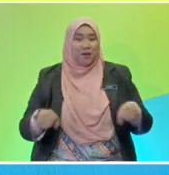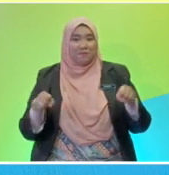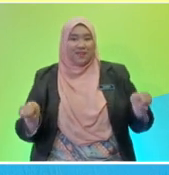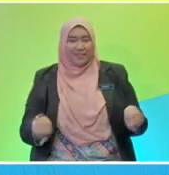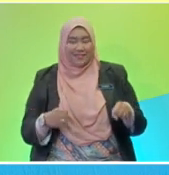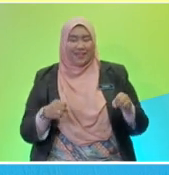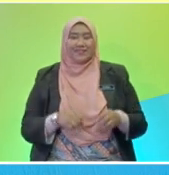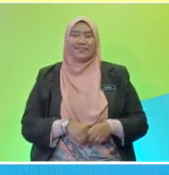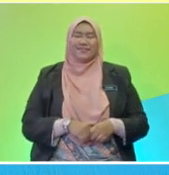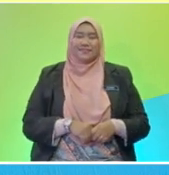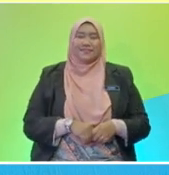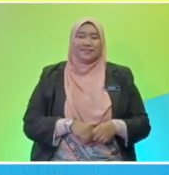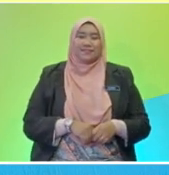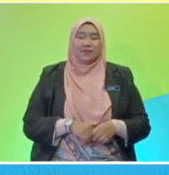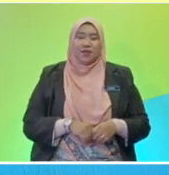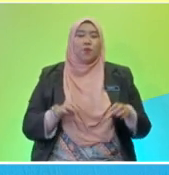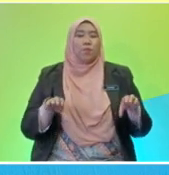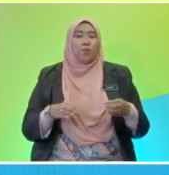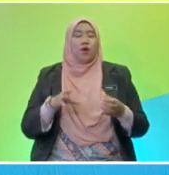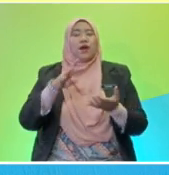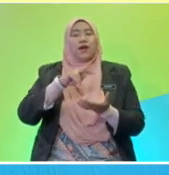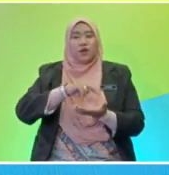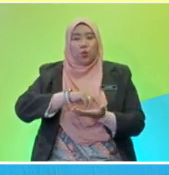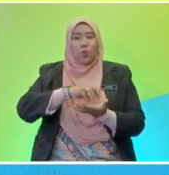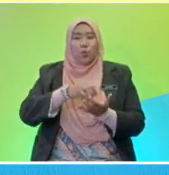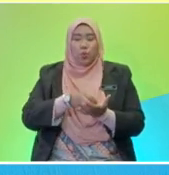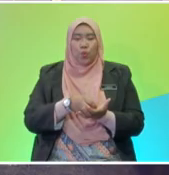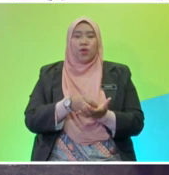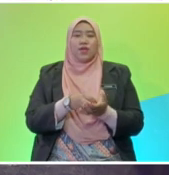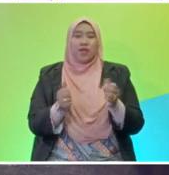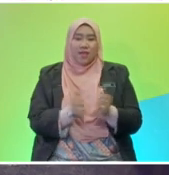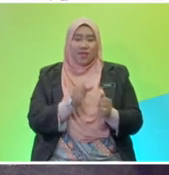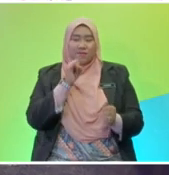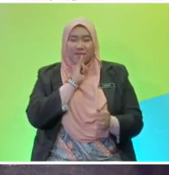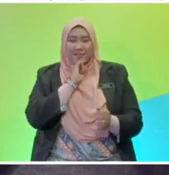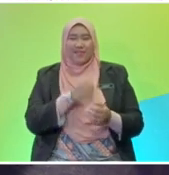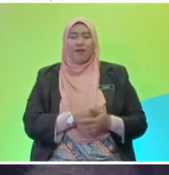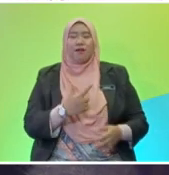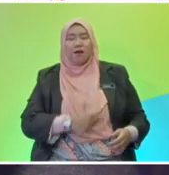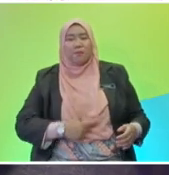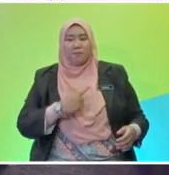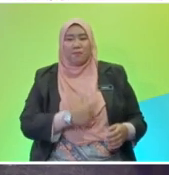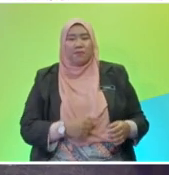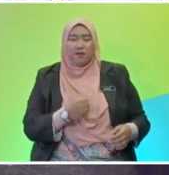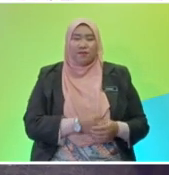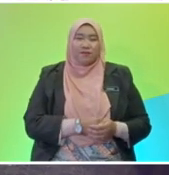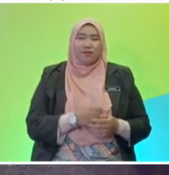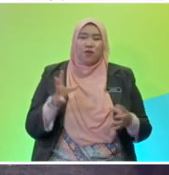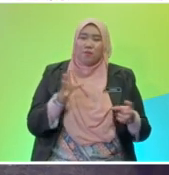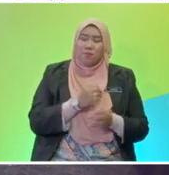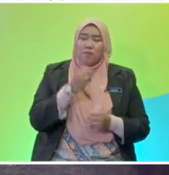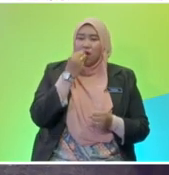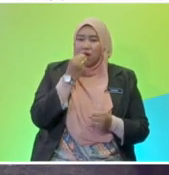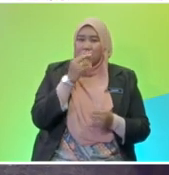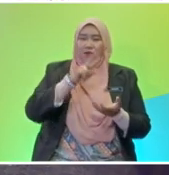yang ini dibuat kue bersama dengan ibunya saya lapar Ki yang panas-panas